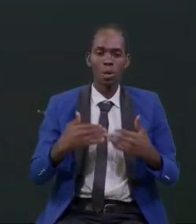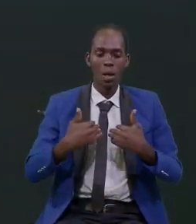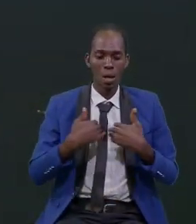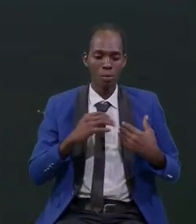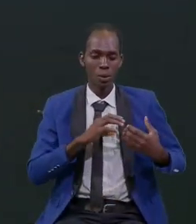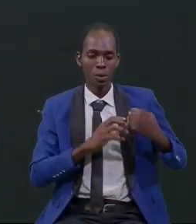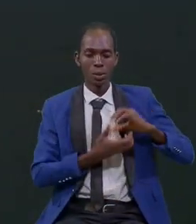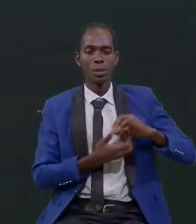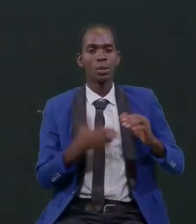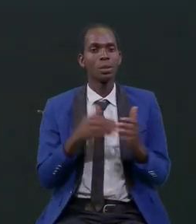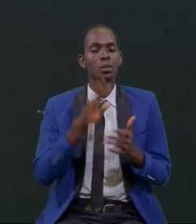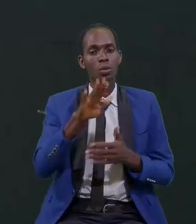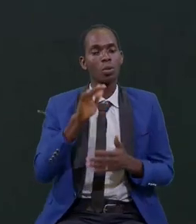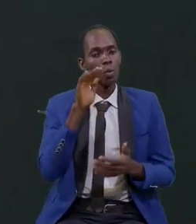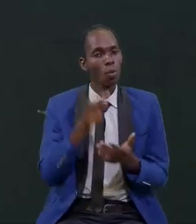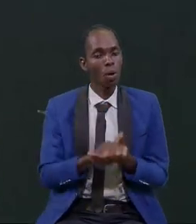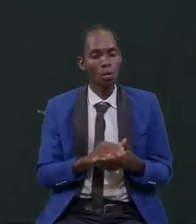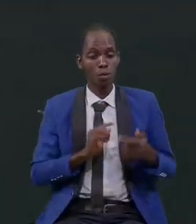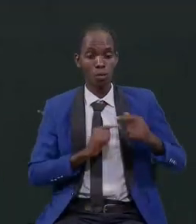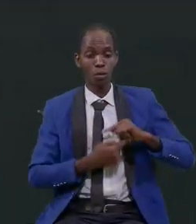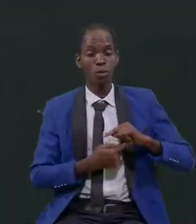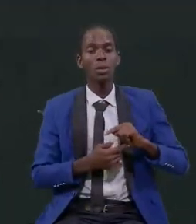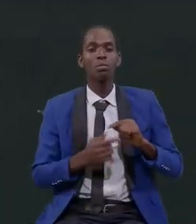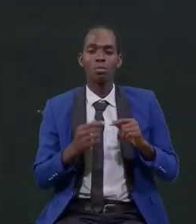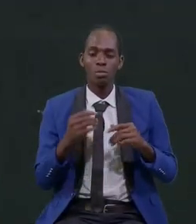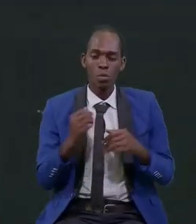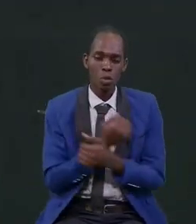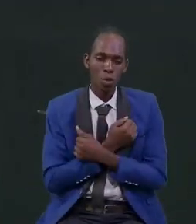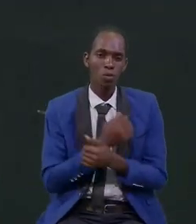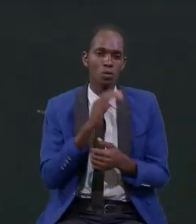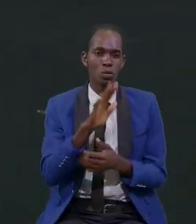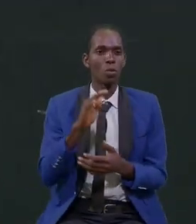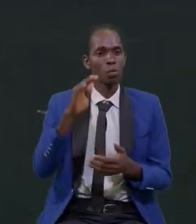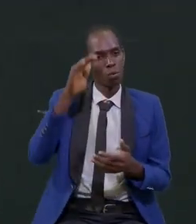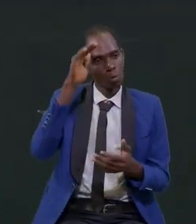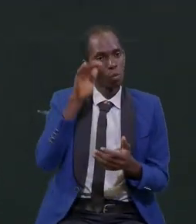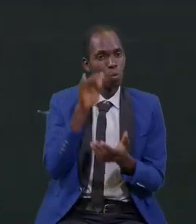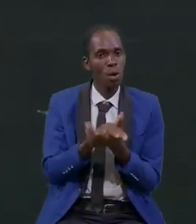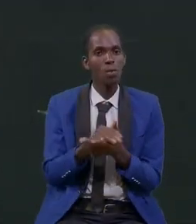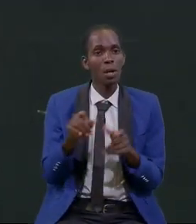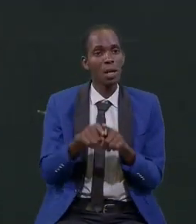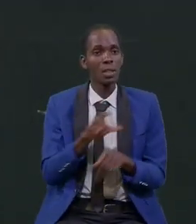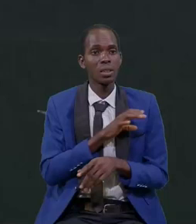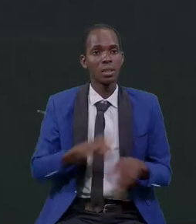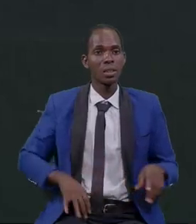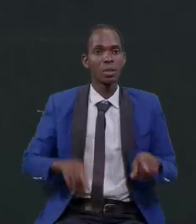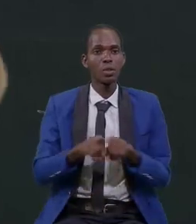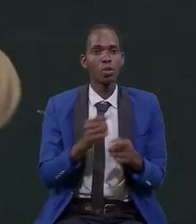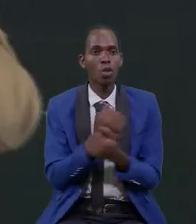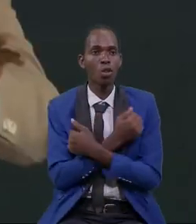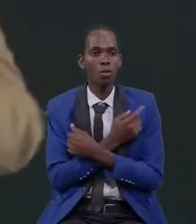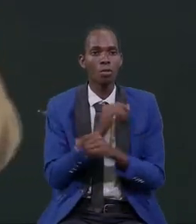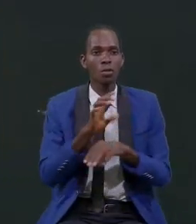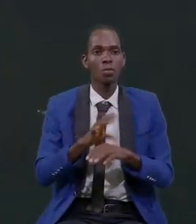pas ça. Aime ta femme. Comme Christ a aimé l'Église. Il s'est livré lui-même pour